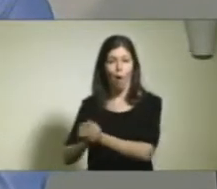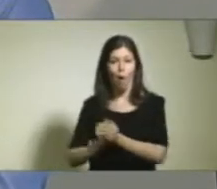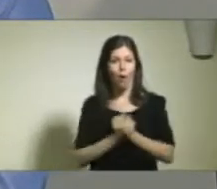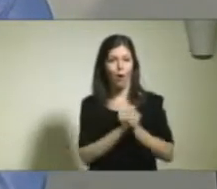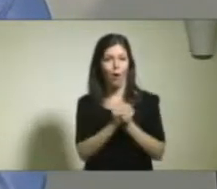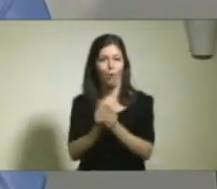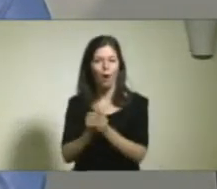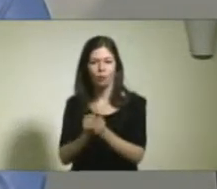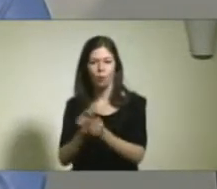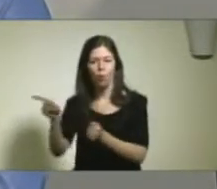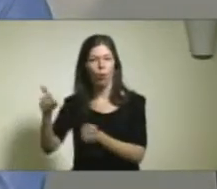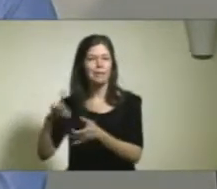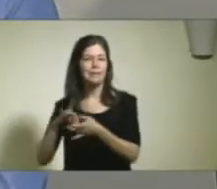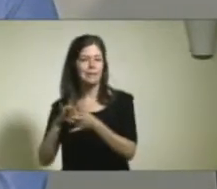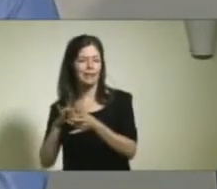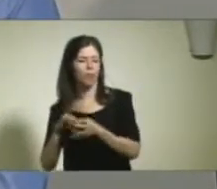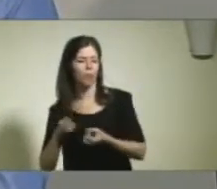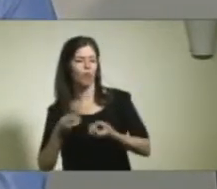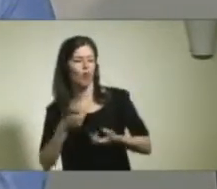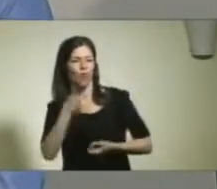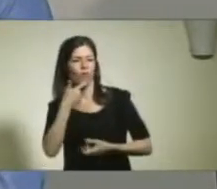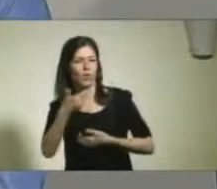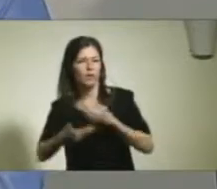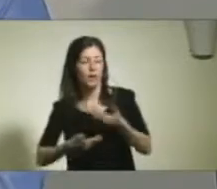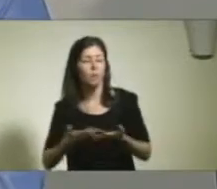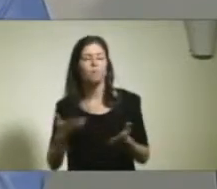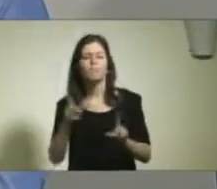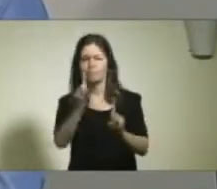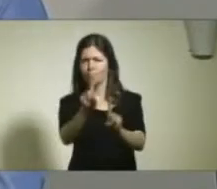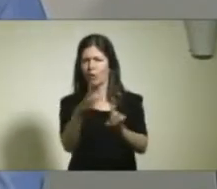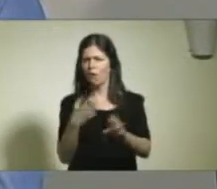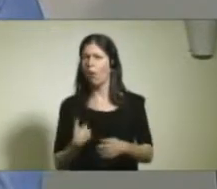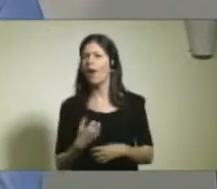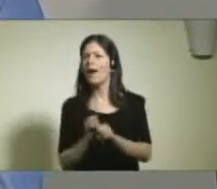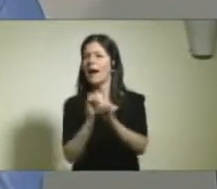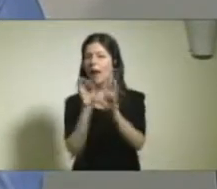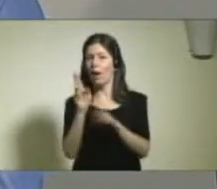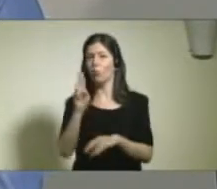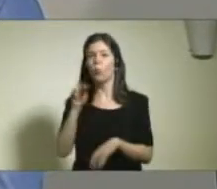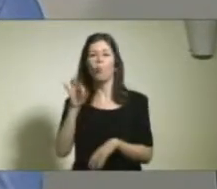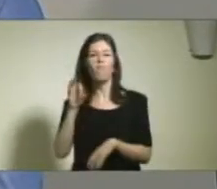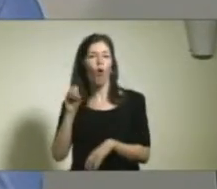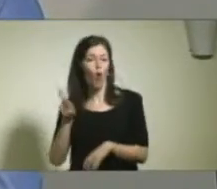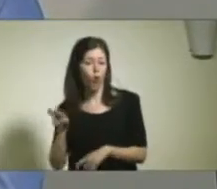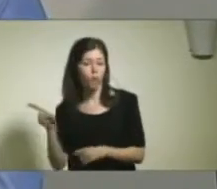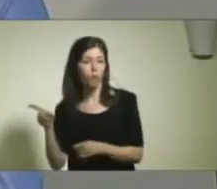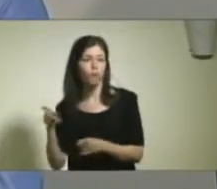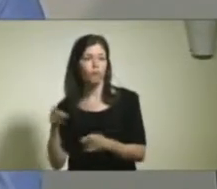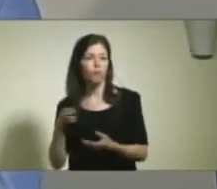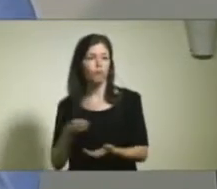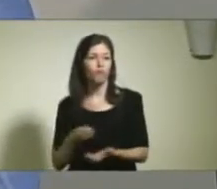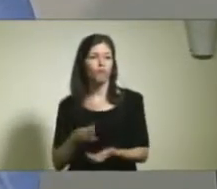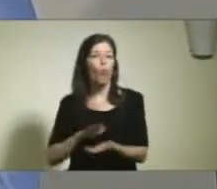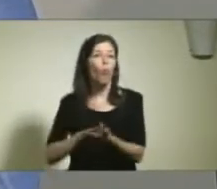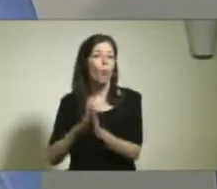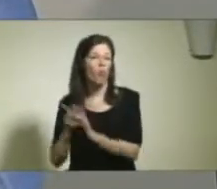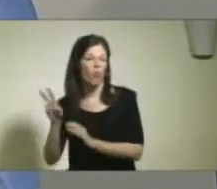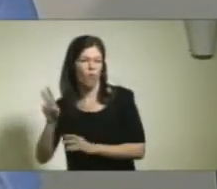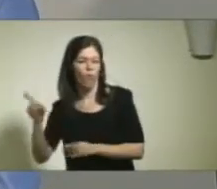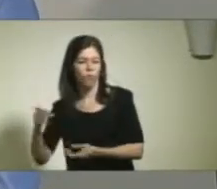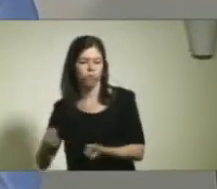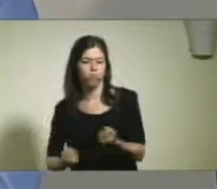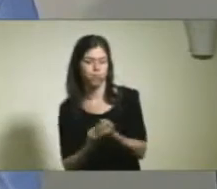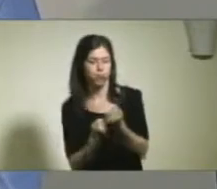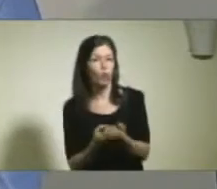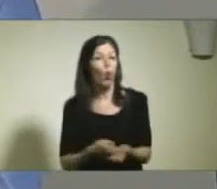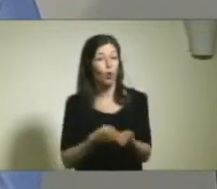la démarche, je voudrais juste être clair que Unifor a consacré beaucoup de ressources au cours des 2 dernières années à cela, mais il s'agit de trouver un